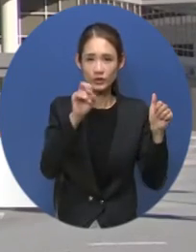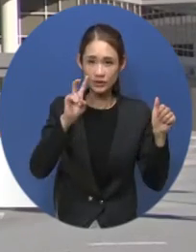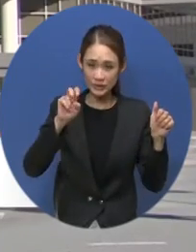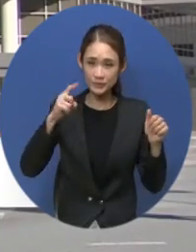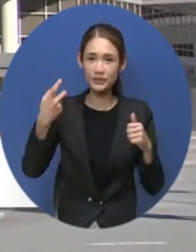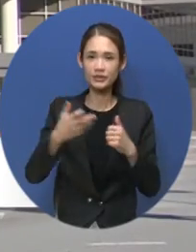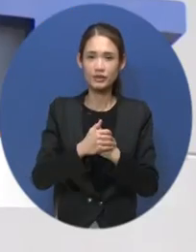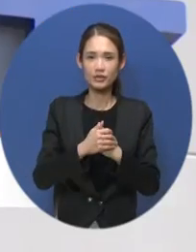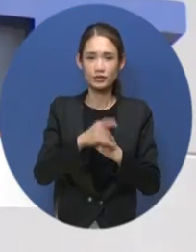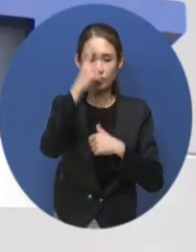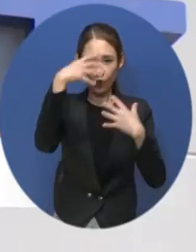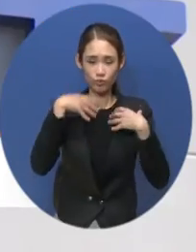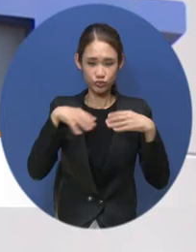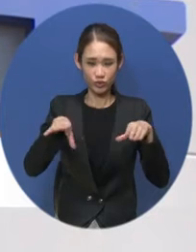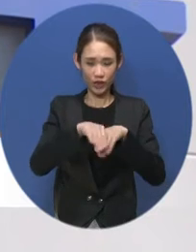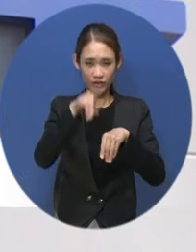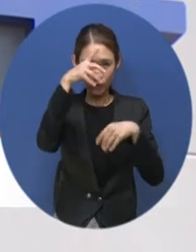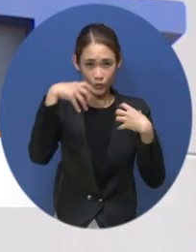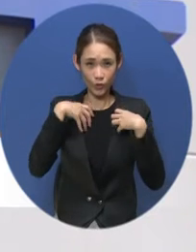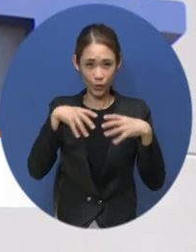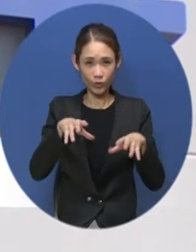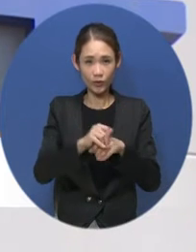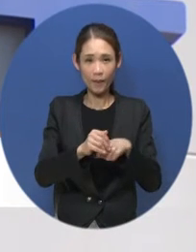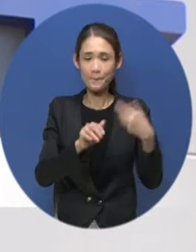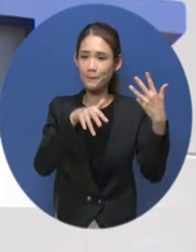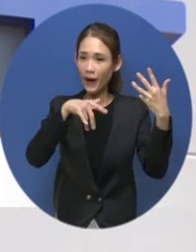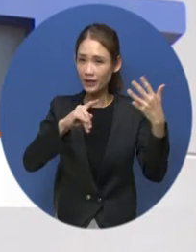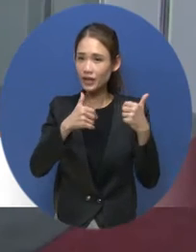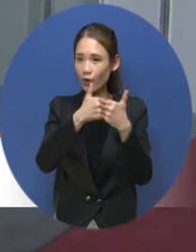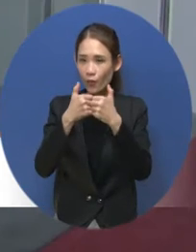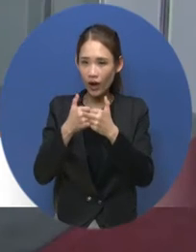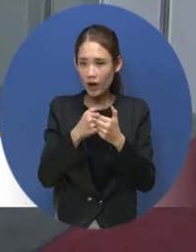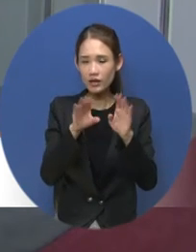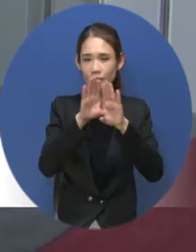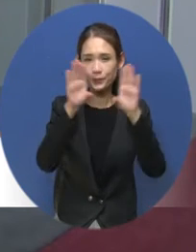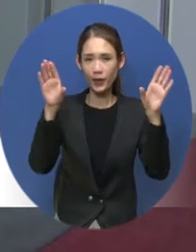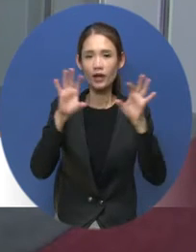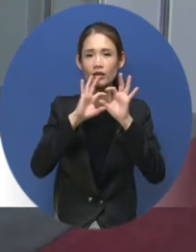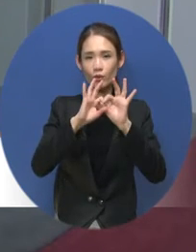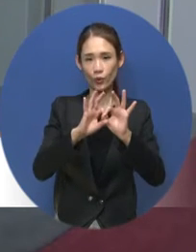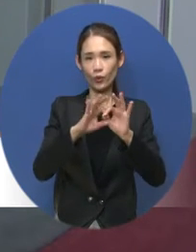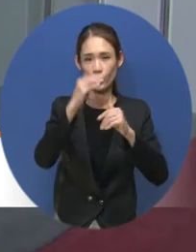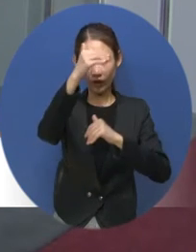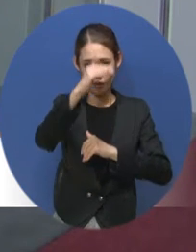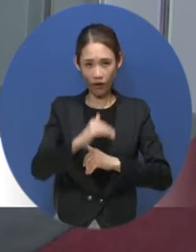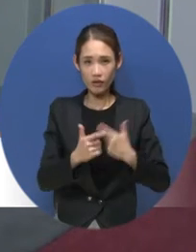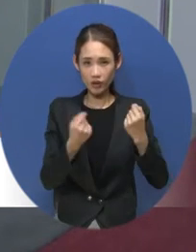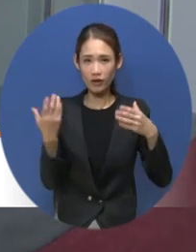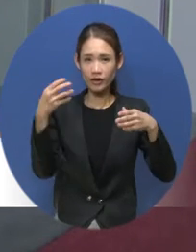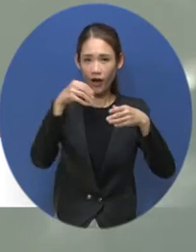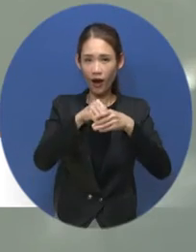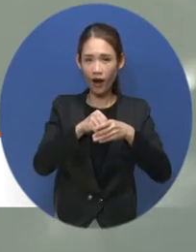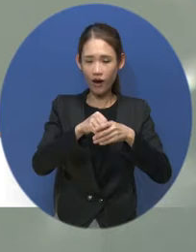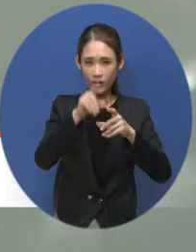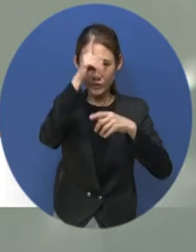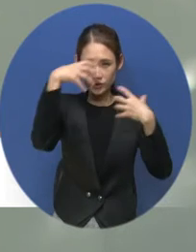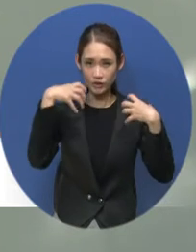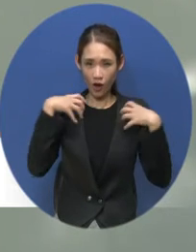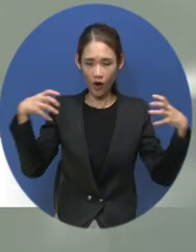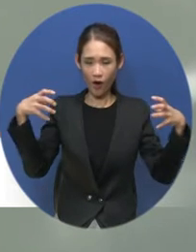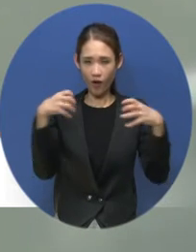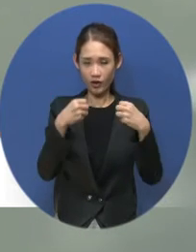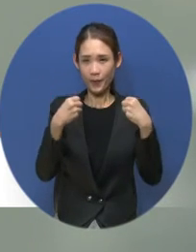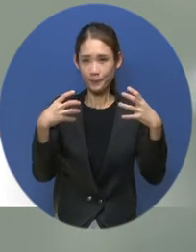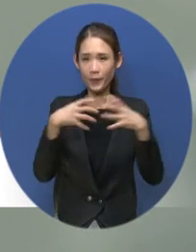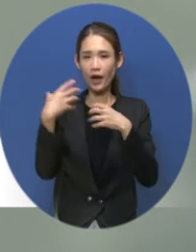정부세종청사에서 제 8차 사회 관계 장관 회의를 개최하고 이 같은 내용을 담은 범부처 압도 장애